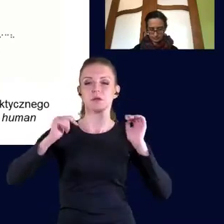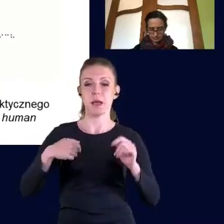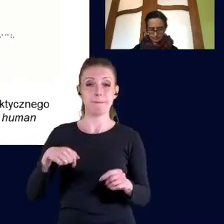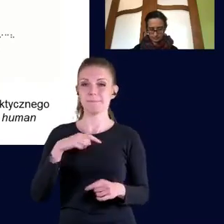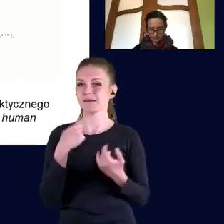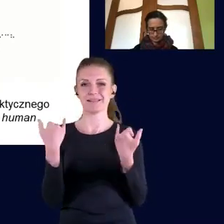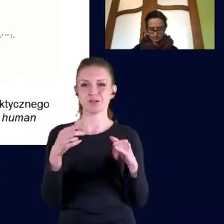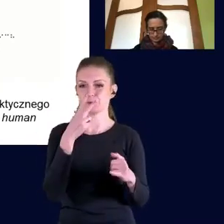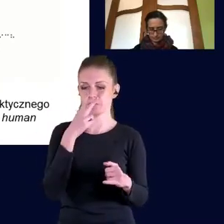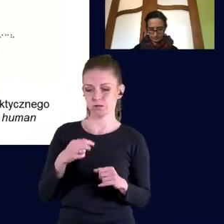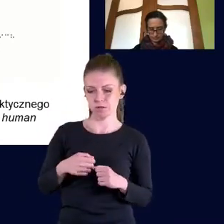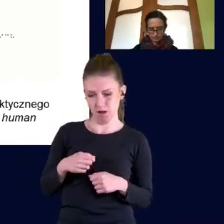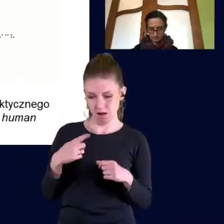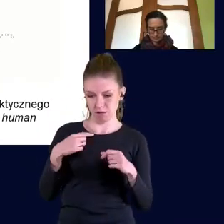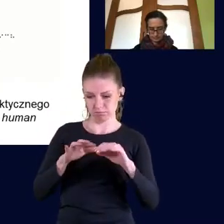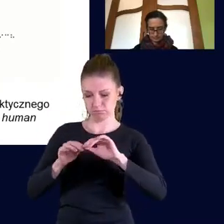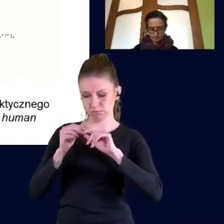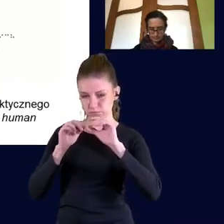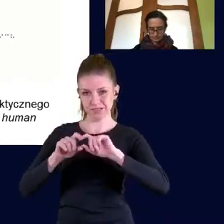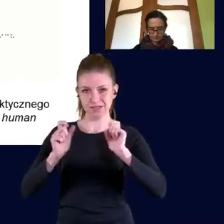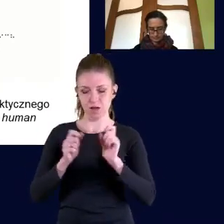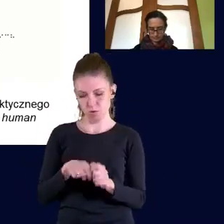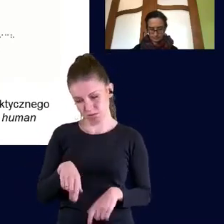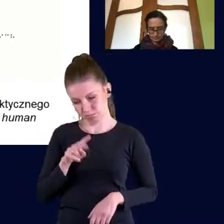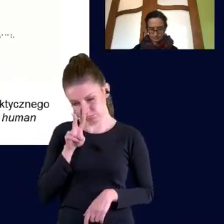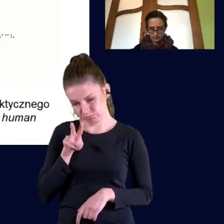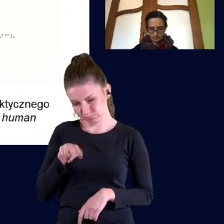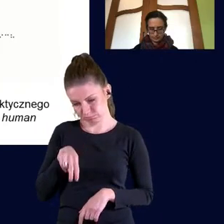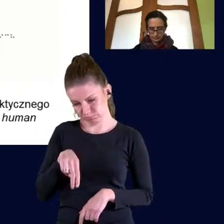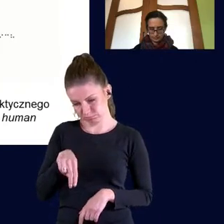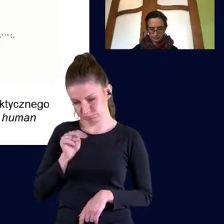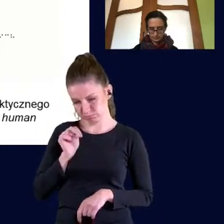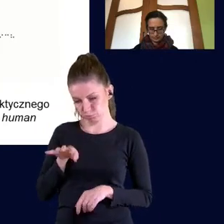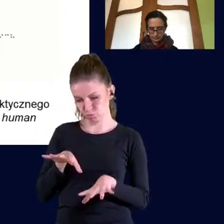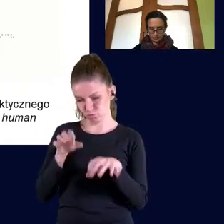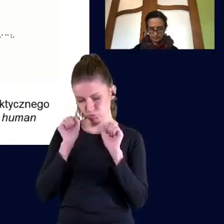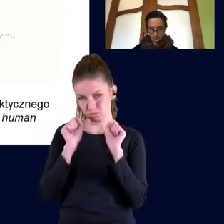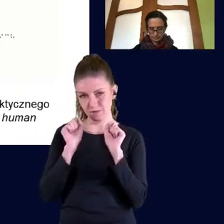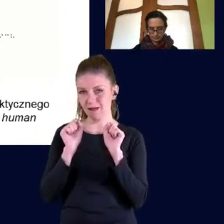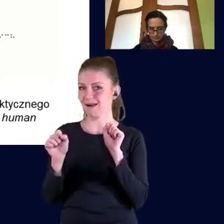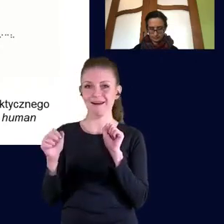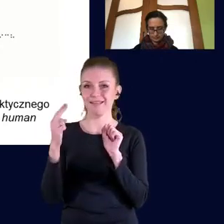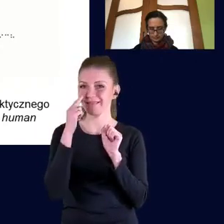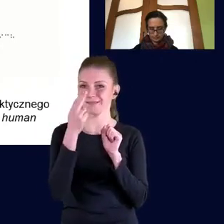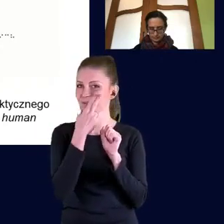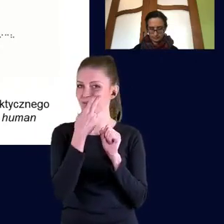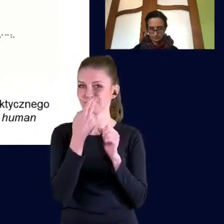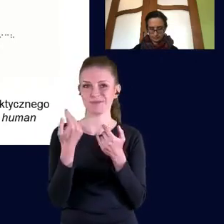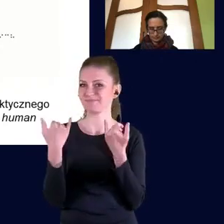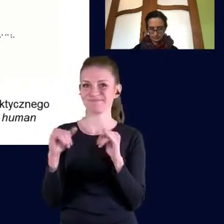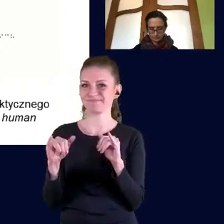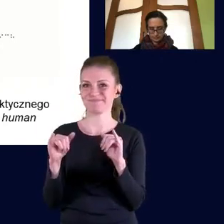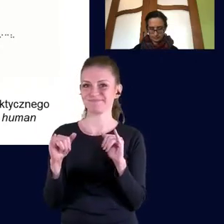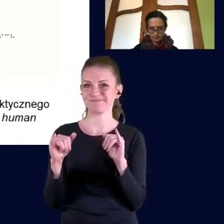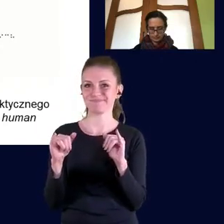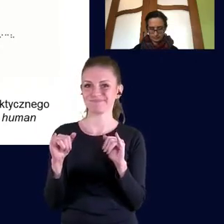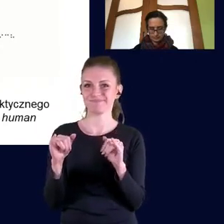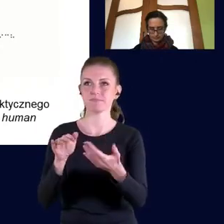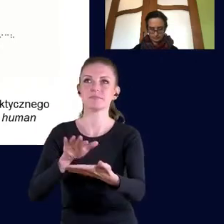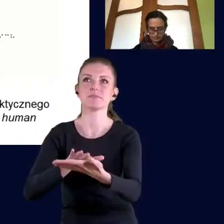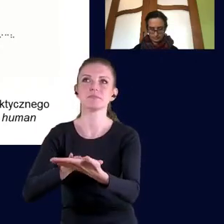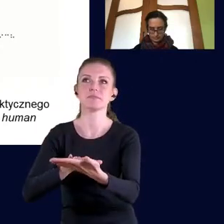szczegóły natomiast osoby z niepełnosprawnością wzroku poznają go